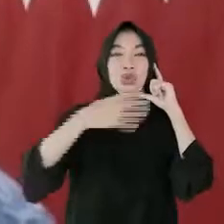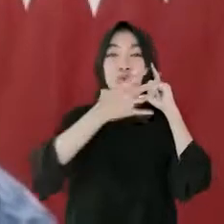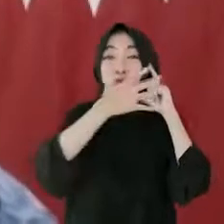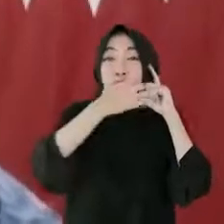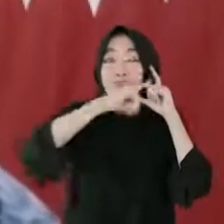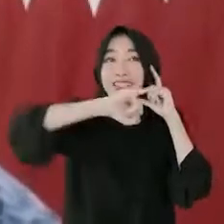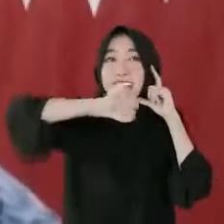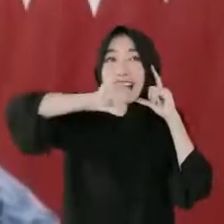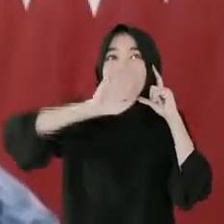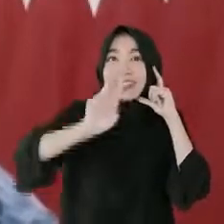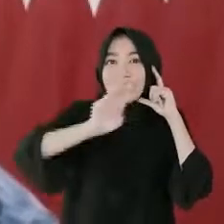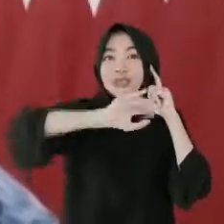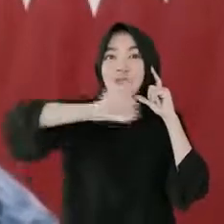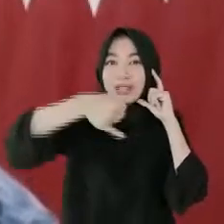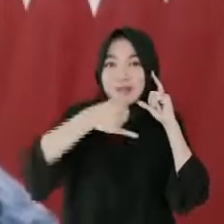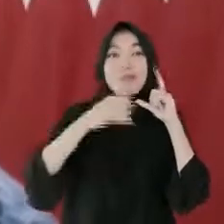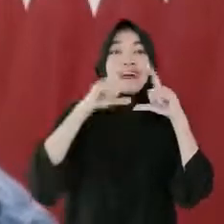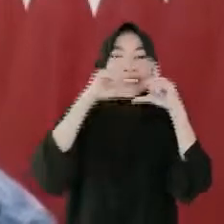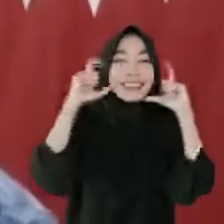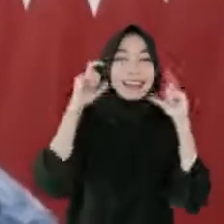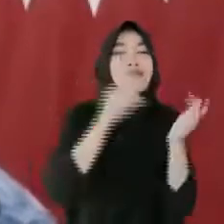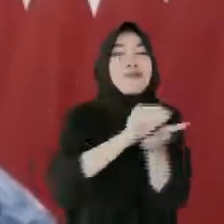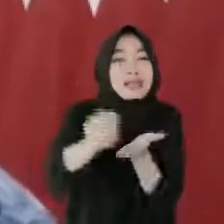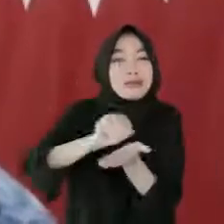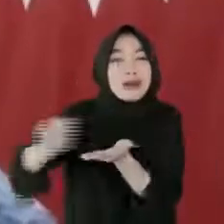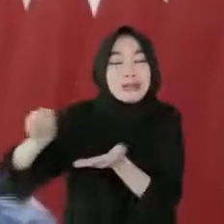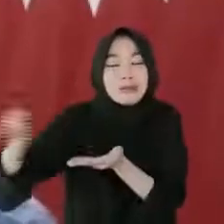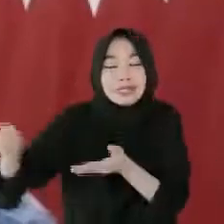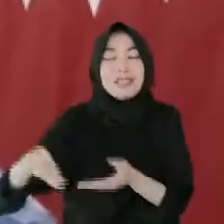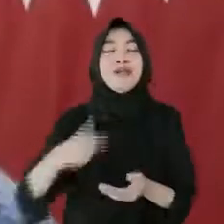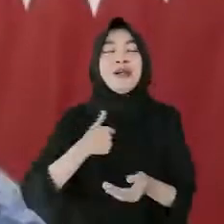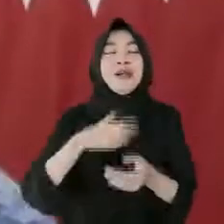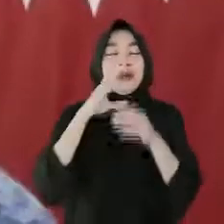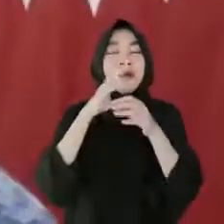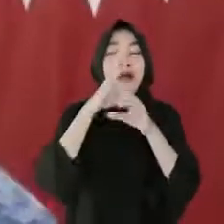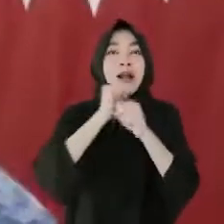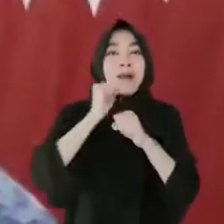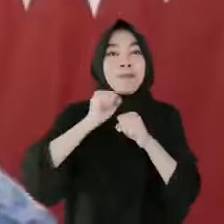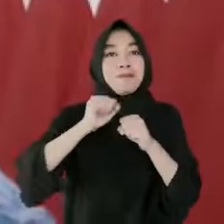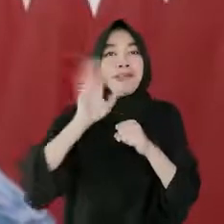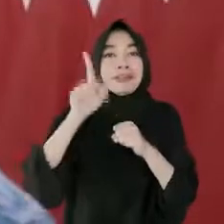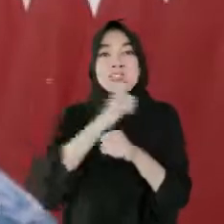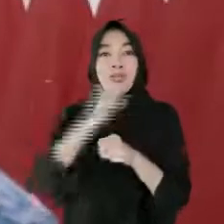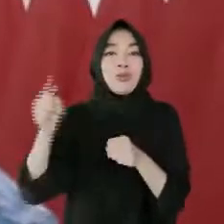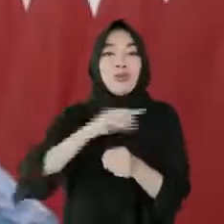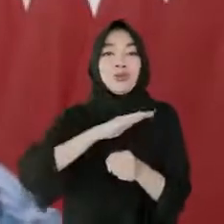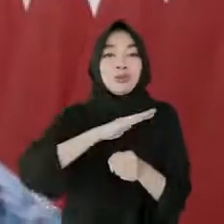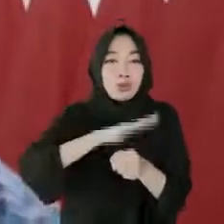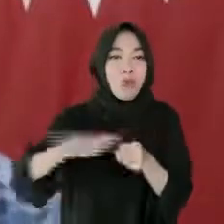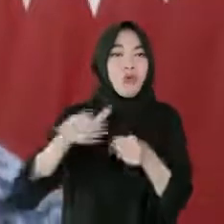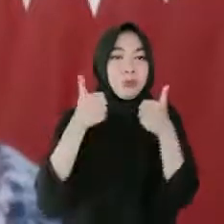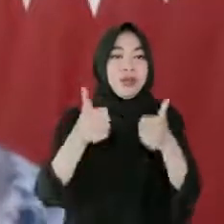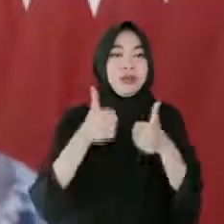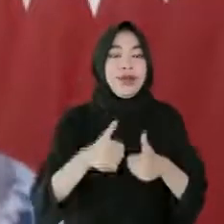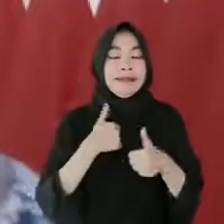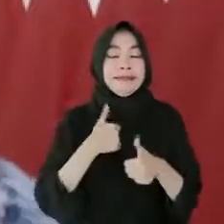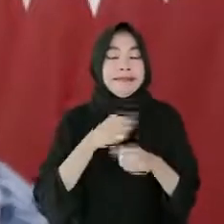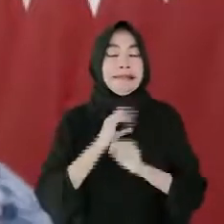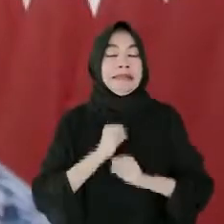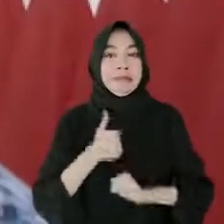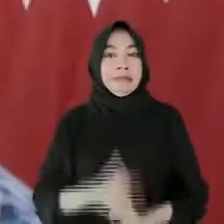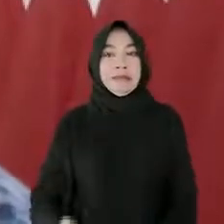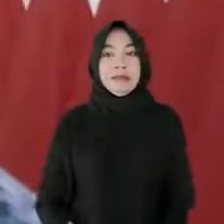untuk pertandingan selama dari tanggal 2-15 Oktober penyelenggaraan Pon